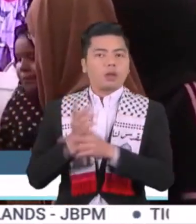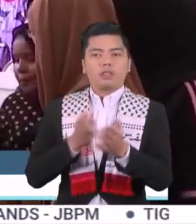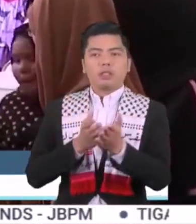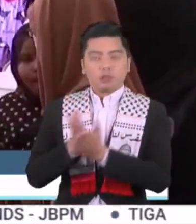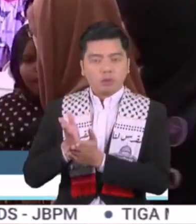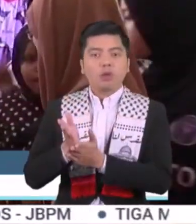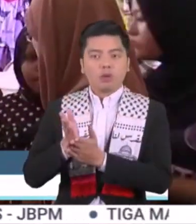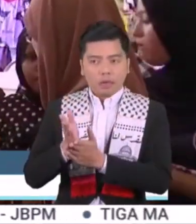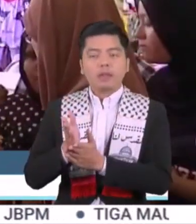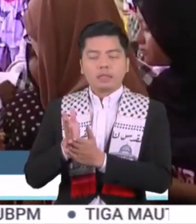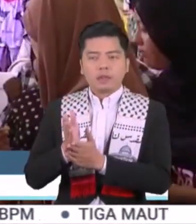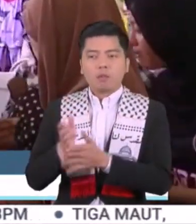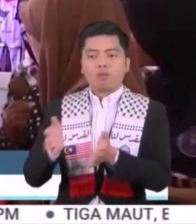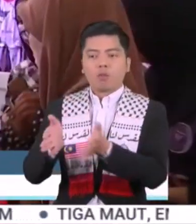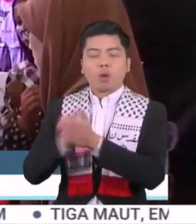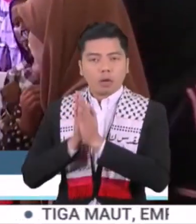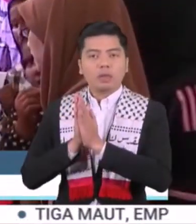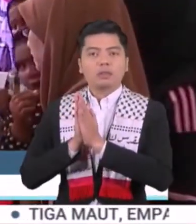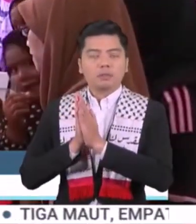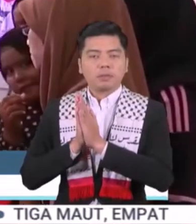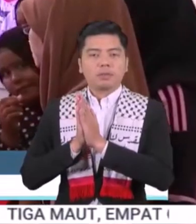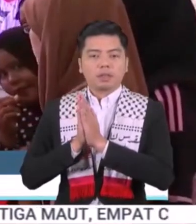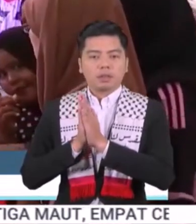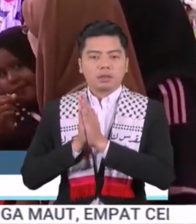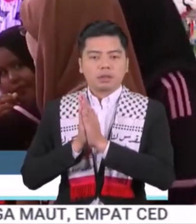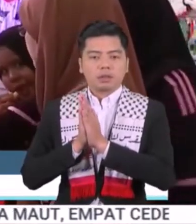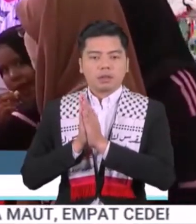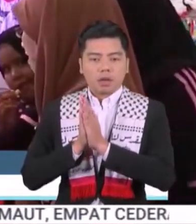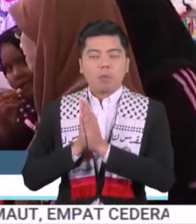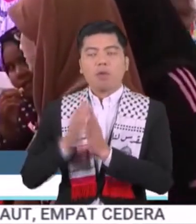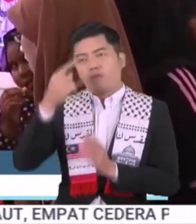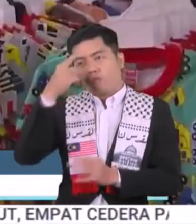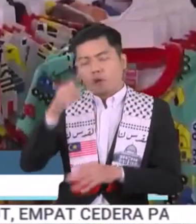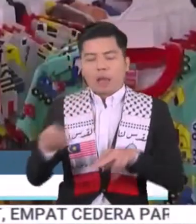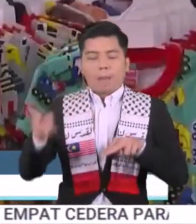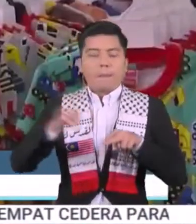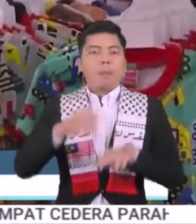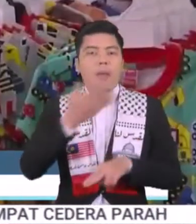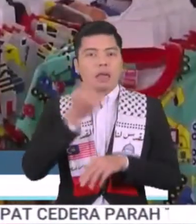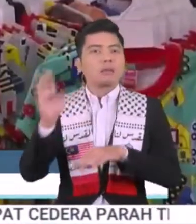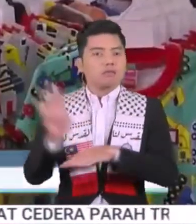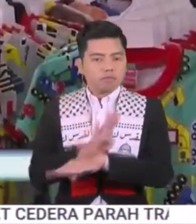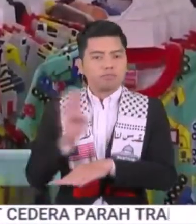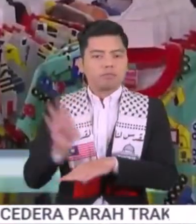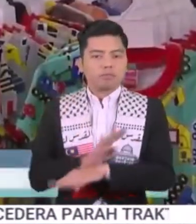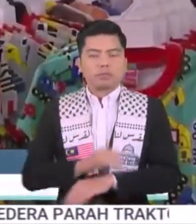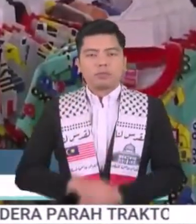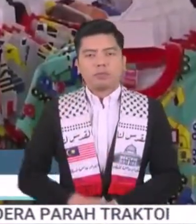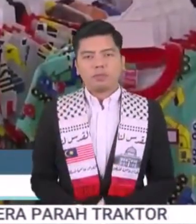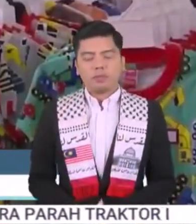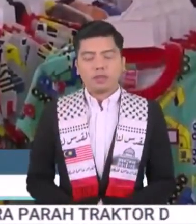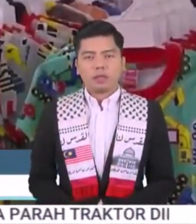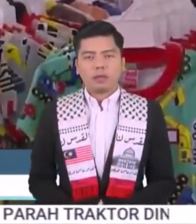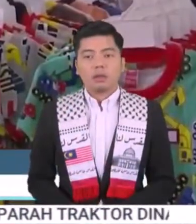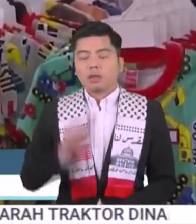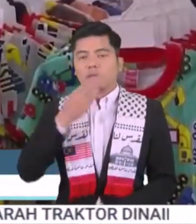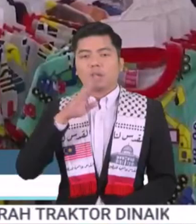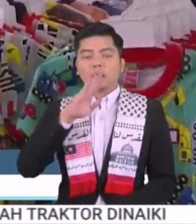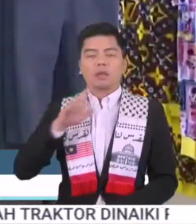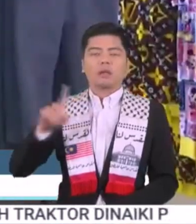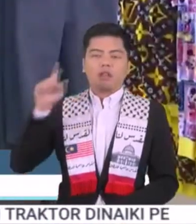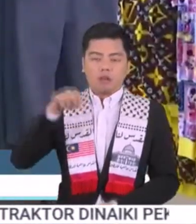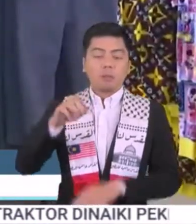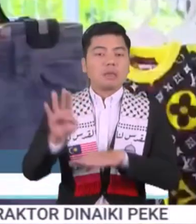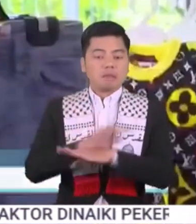ambil peluang ni lah buat pinjaman. Nak ke depan lagi perniagaan. Alhamdulillah lah sebab Tekun pun bagi tapak percuma je